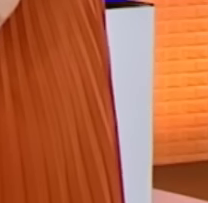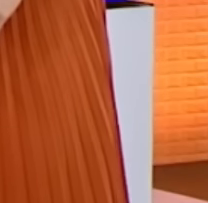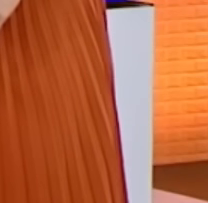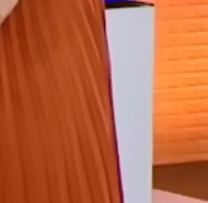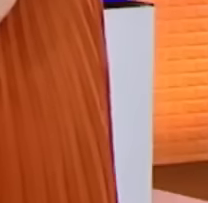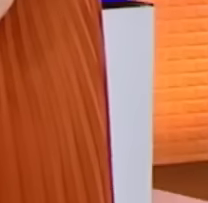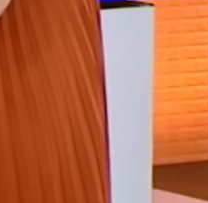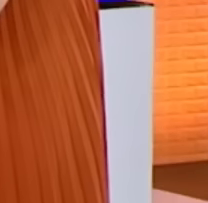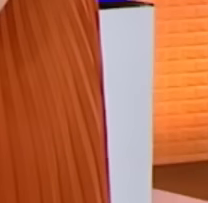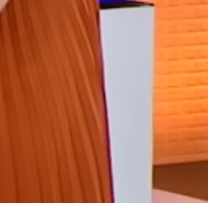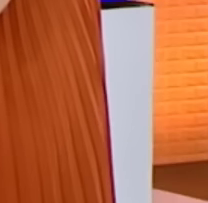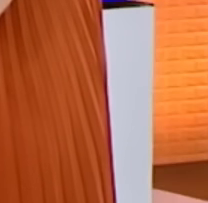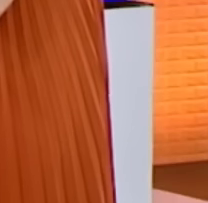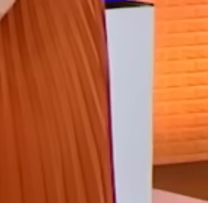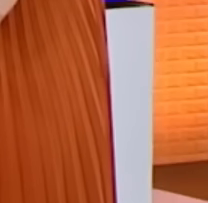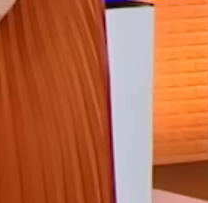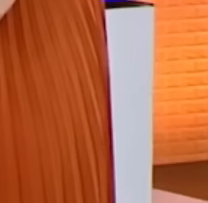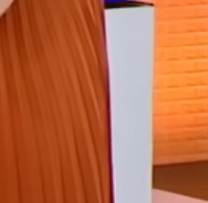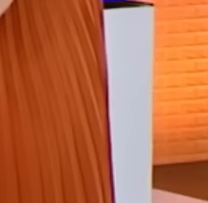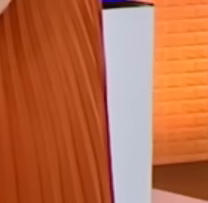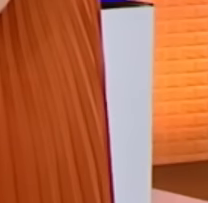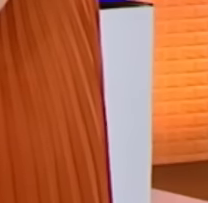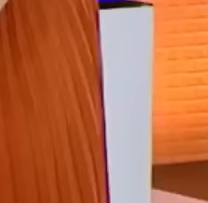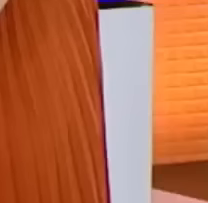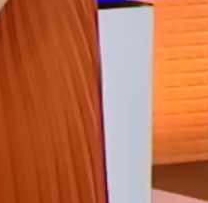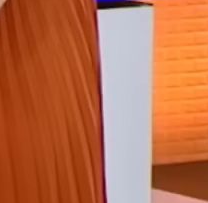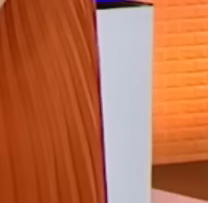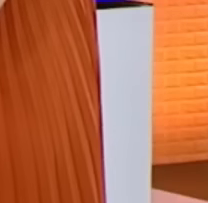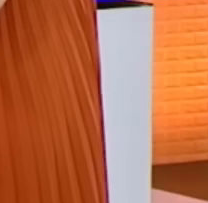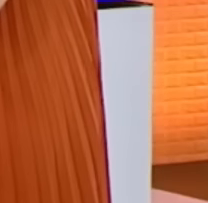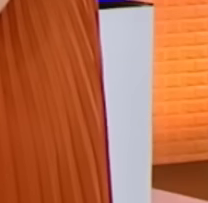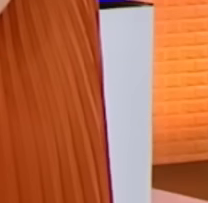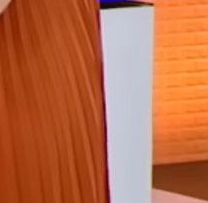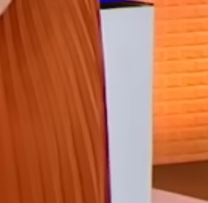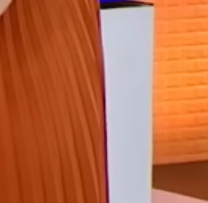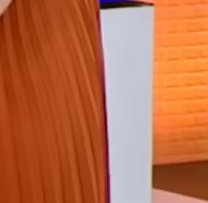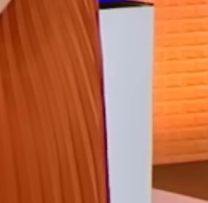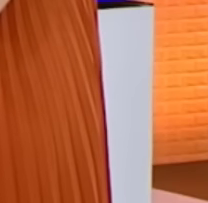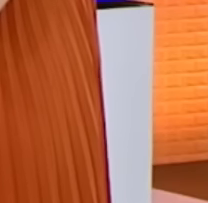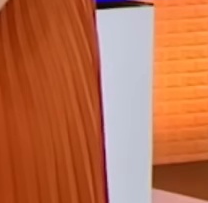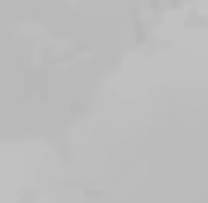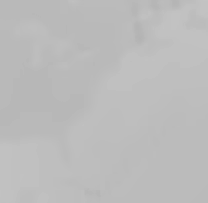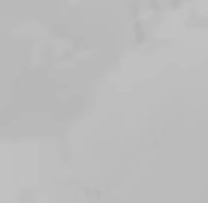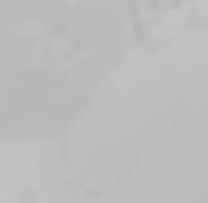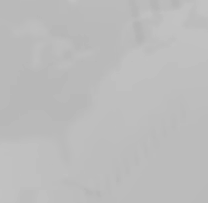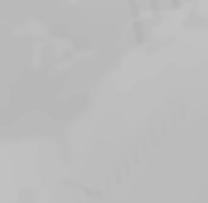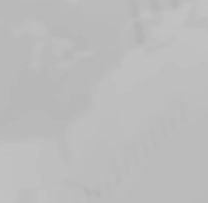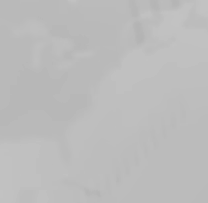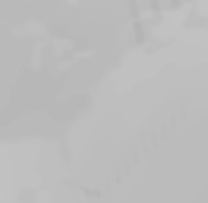niyo po kami sa GMA Pinoy TV at sa www.gmanews.tv.